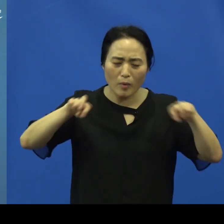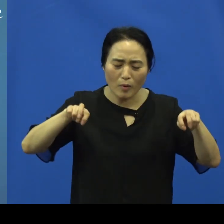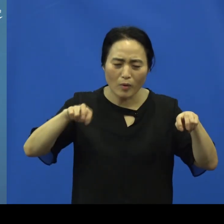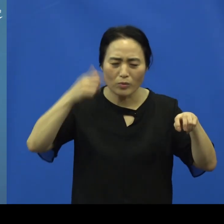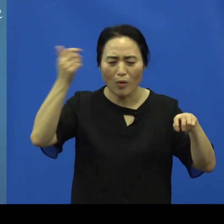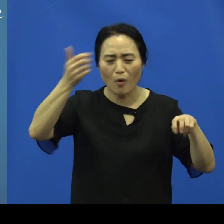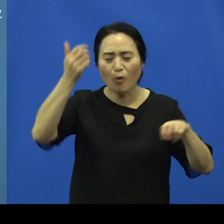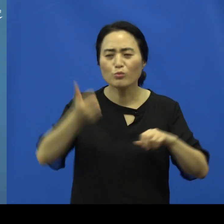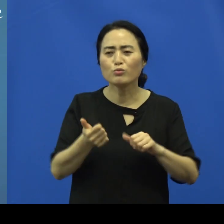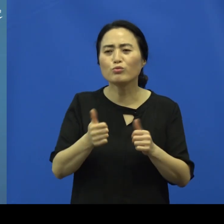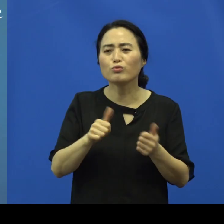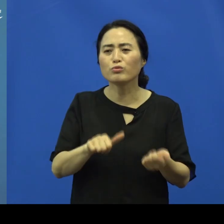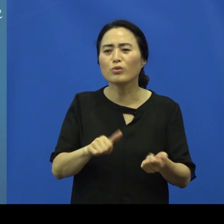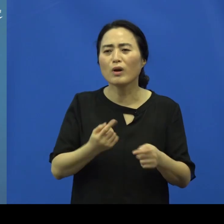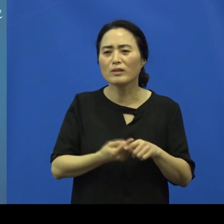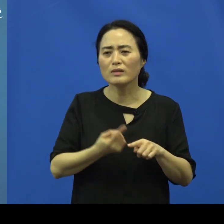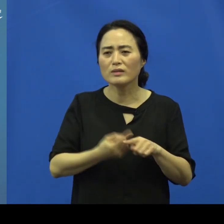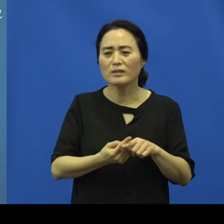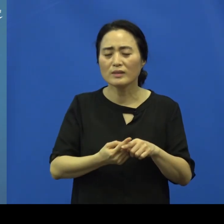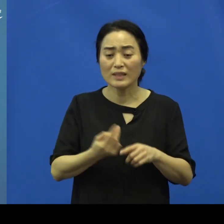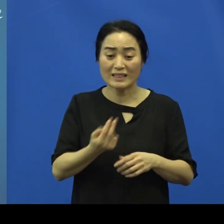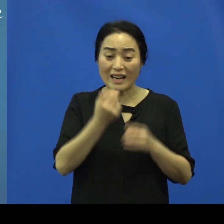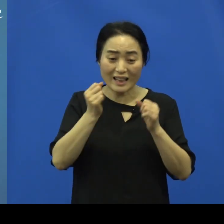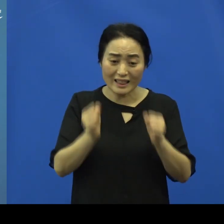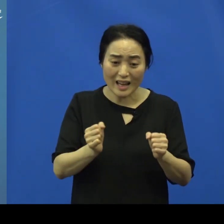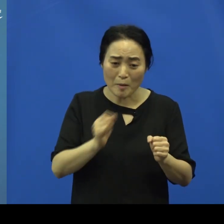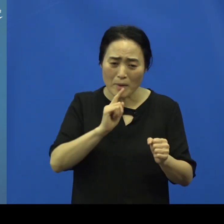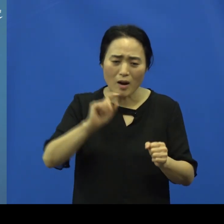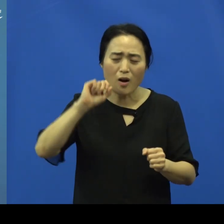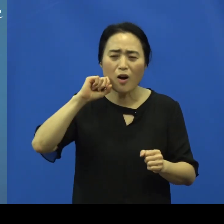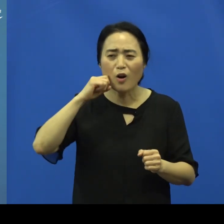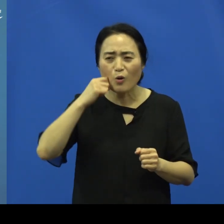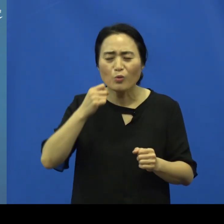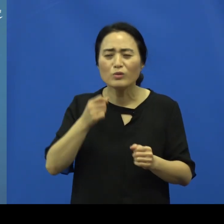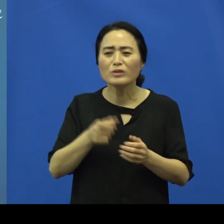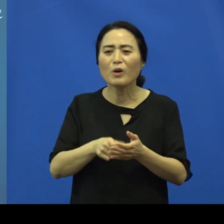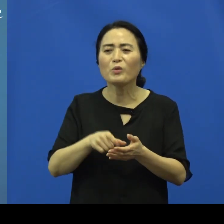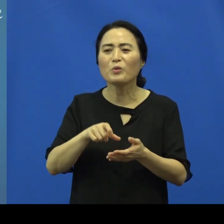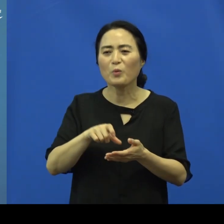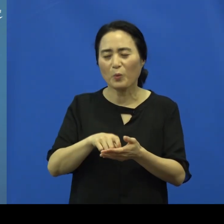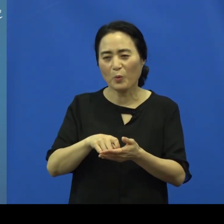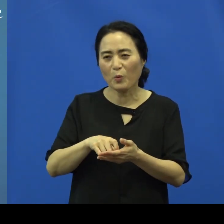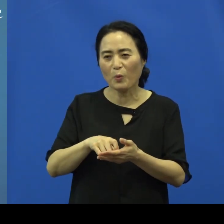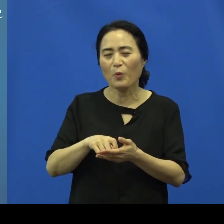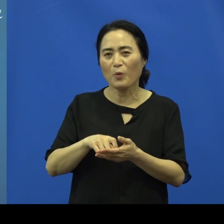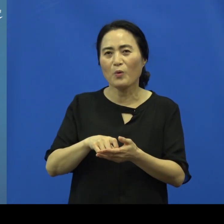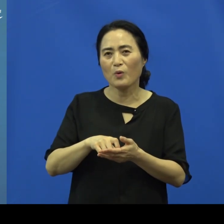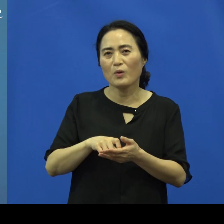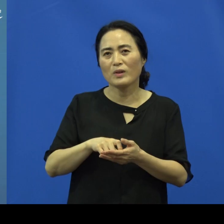같은, 살았다고 말하기 어려운 삶을 살아가는 사람들이 얼마나 많습니다.